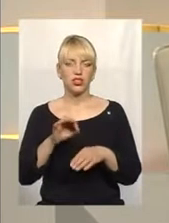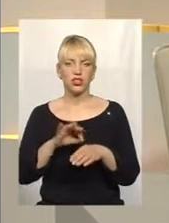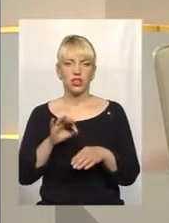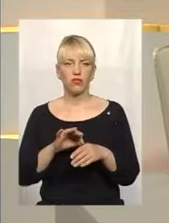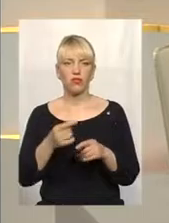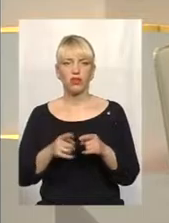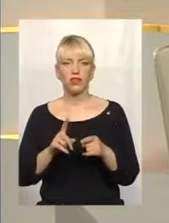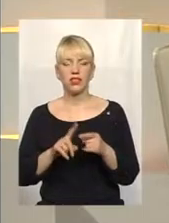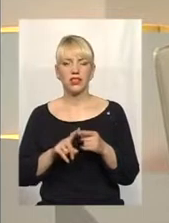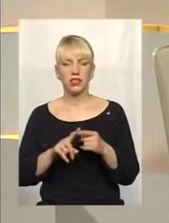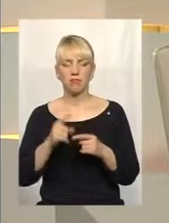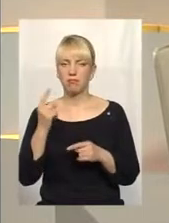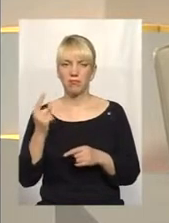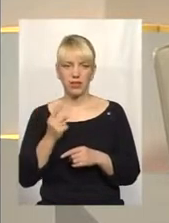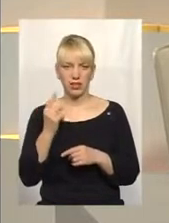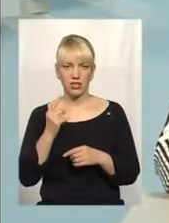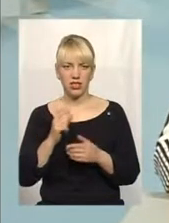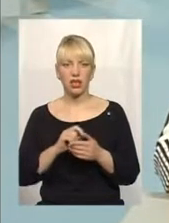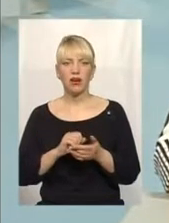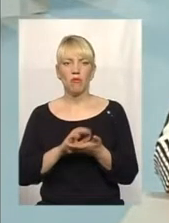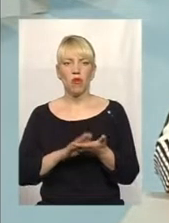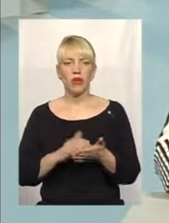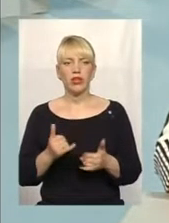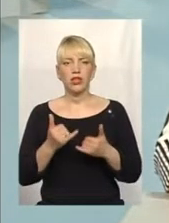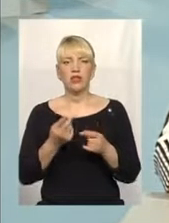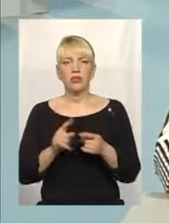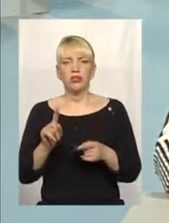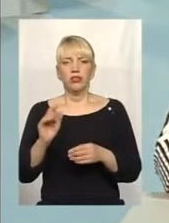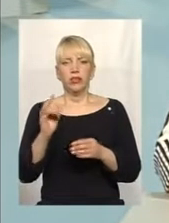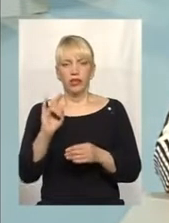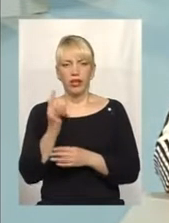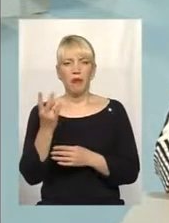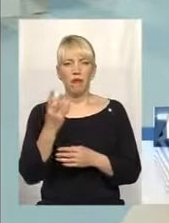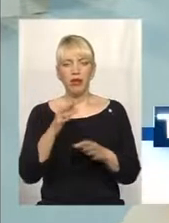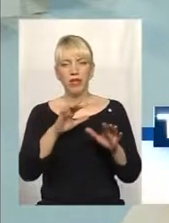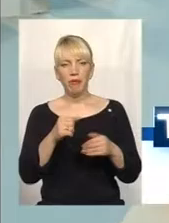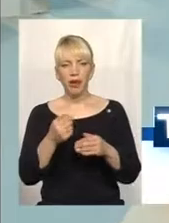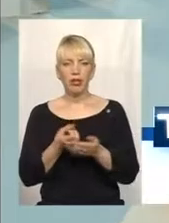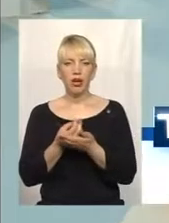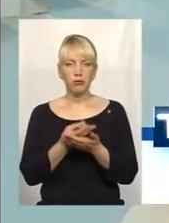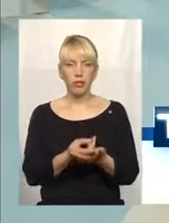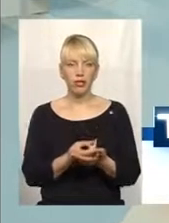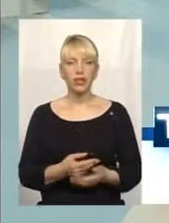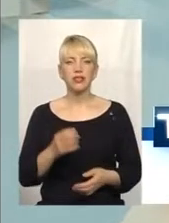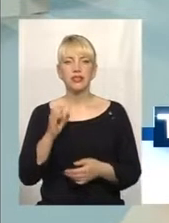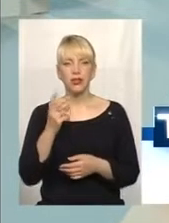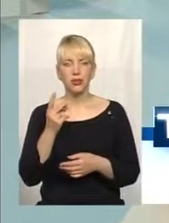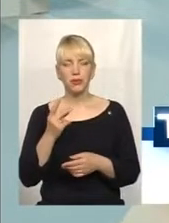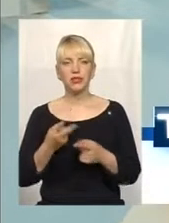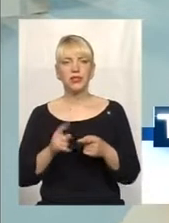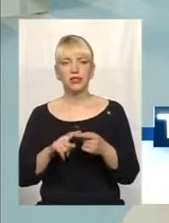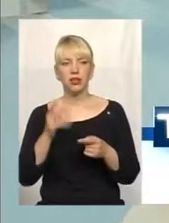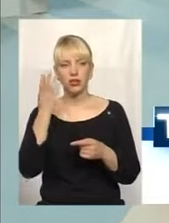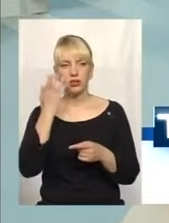це є першим показом для того, що дитина повинна бути госпіталізована. Наступне – це коли є контакт